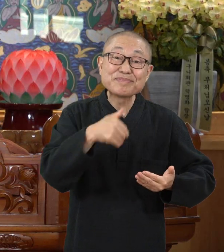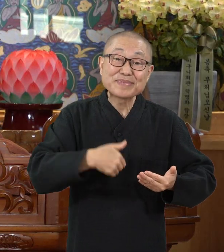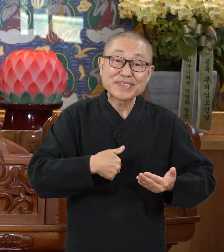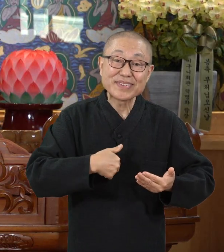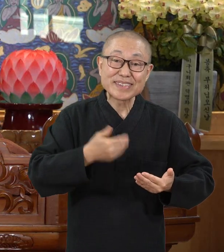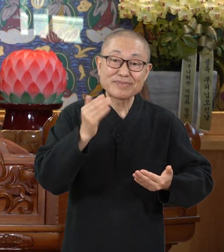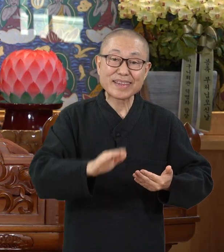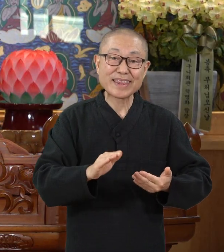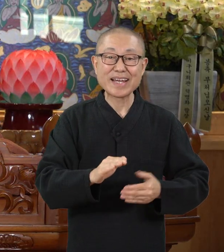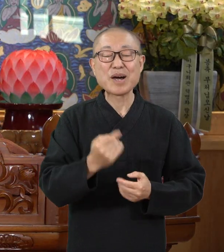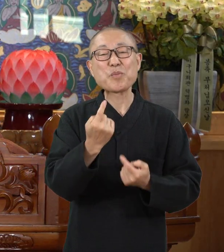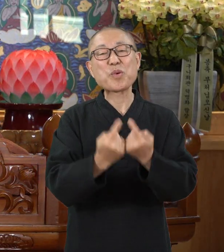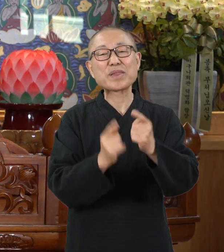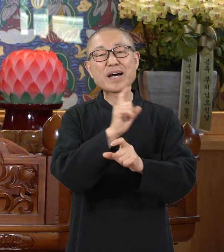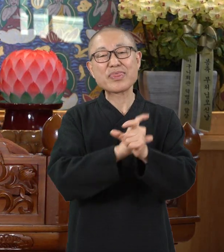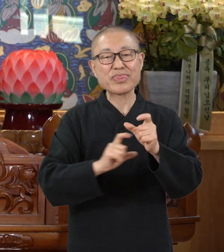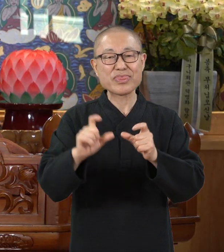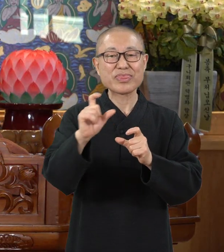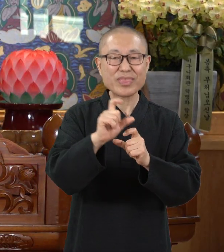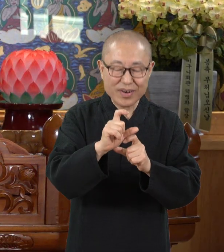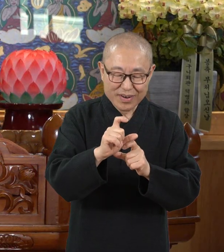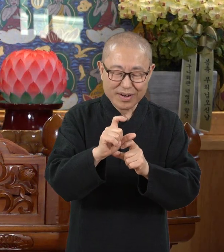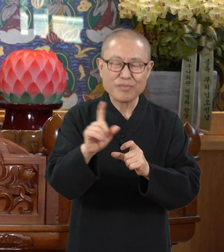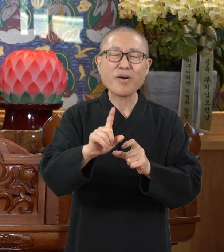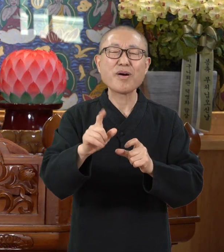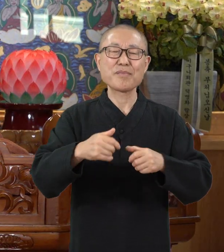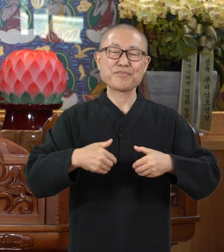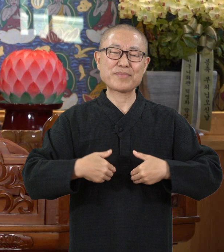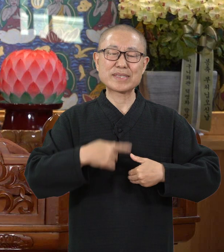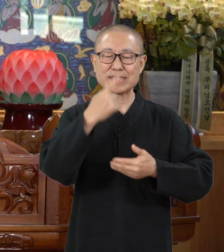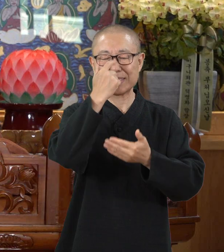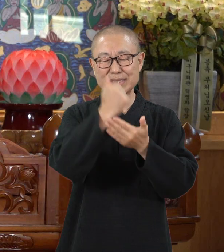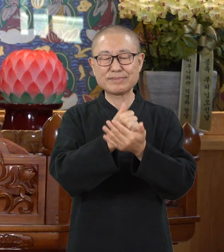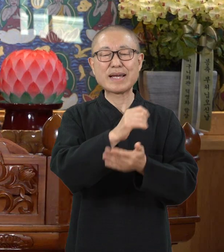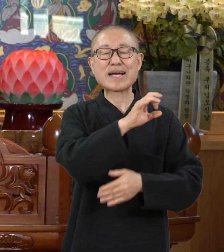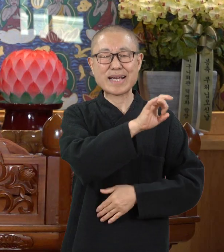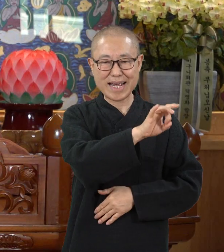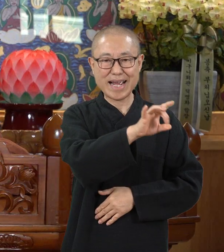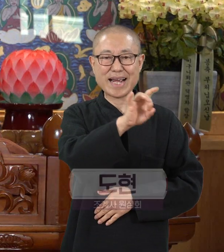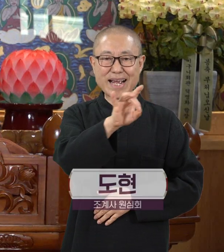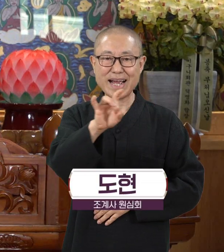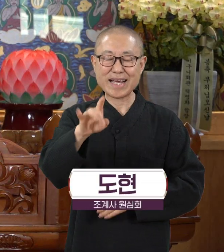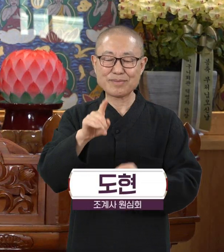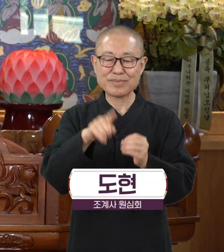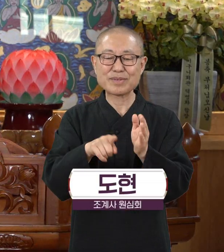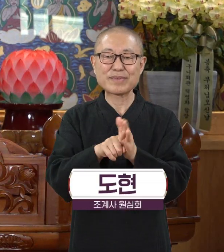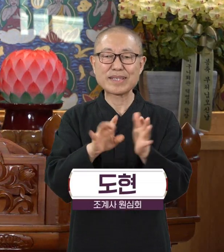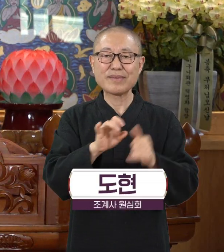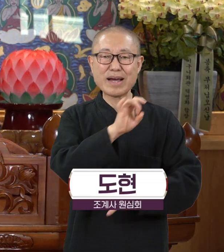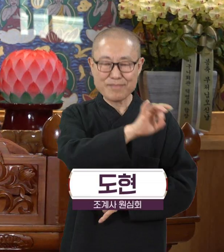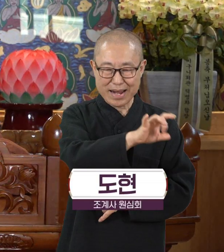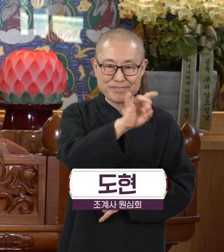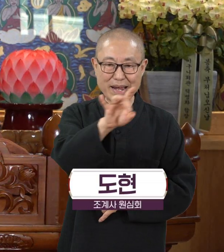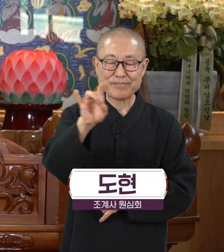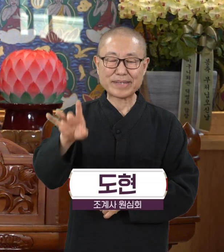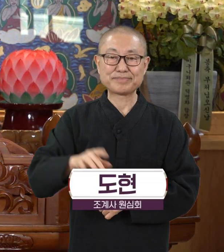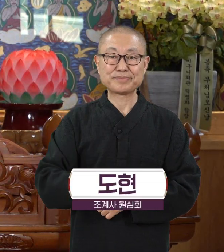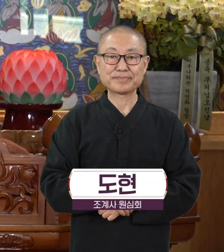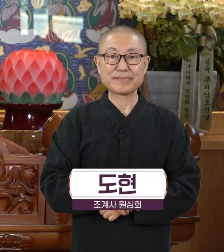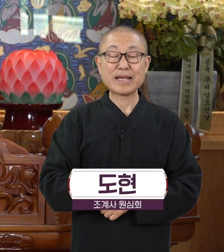필요하겠지만 그것보다도 더 우리 스님들 한 분 한 분, 그리고 불자님들 한 분 한